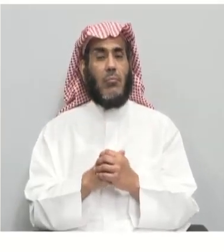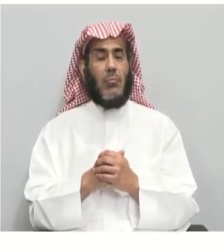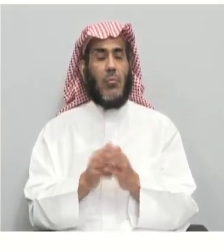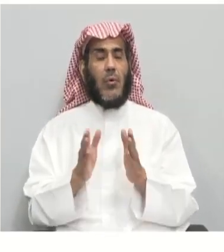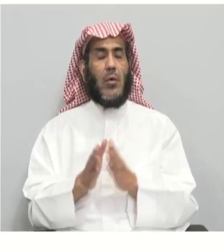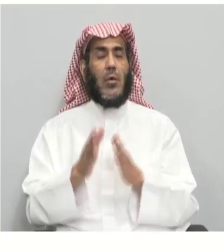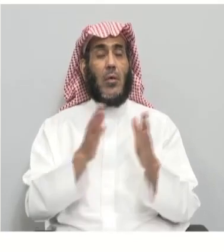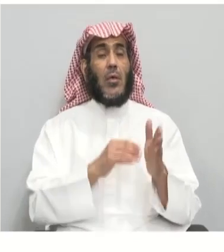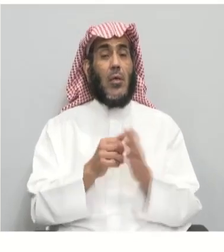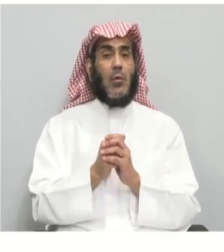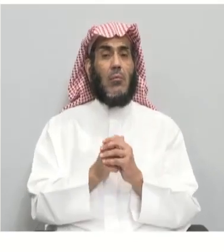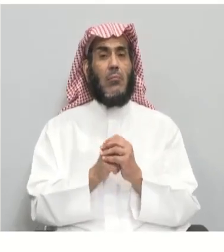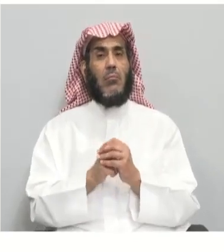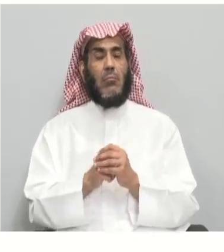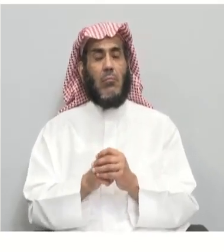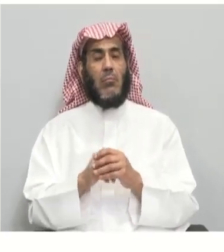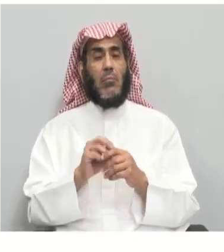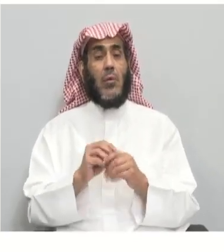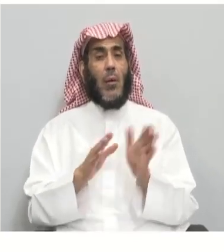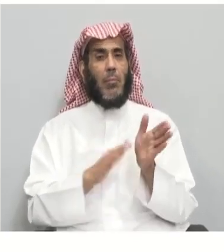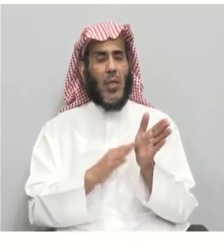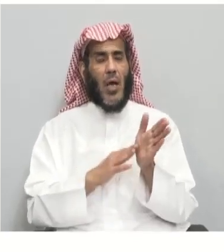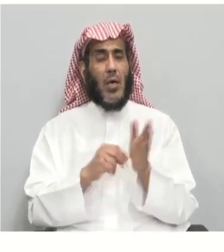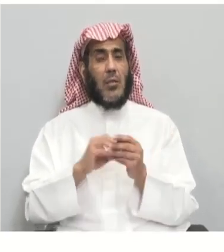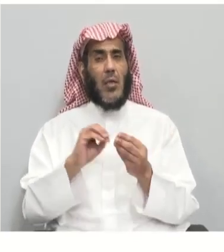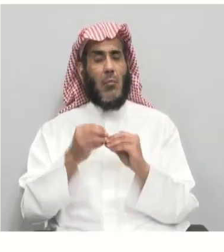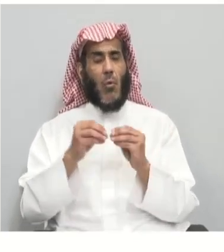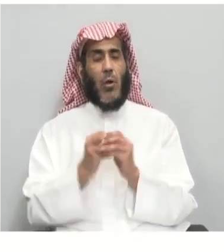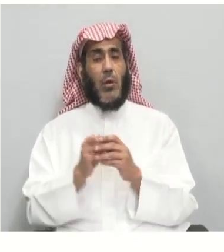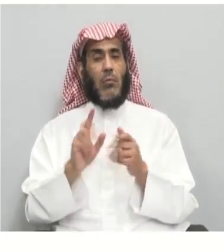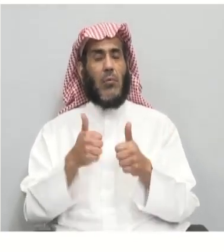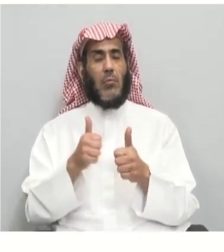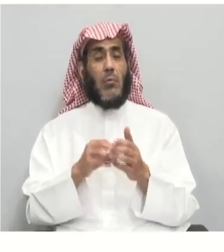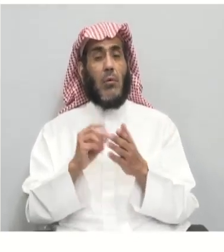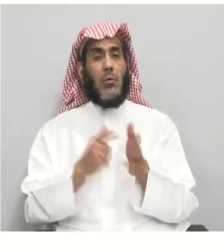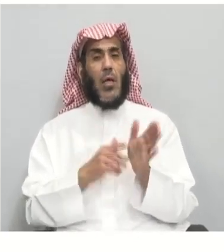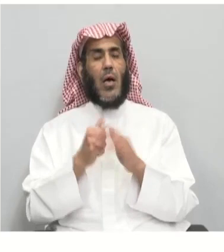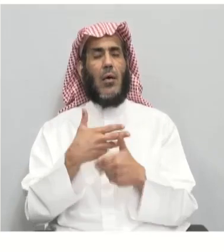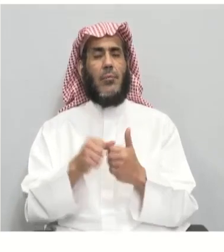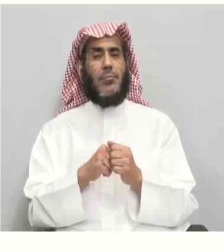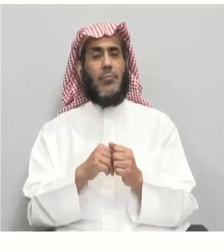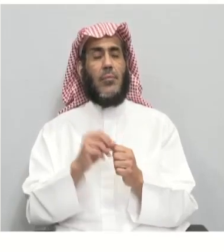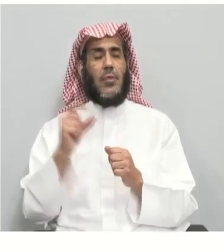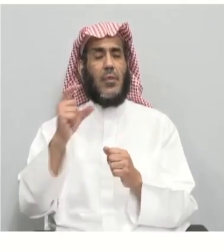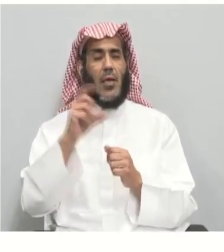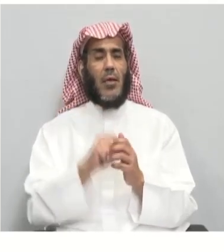ننتقل الان الى البطاقات الملونه نبدا بالبطاقه الزرقاء